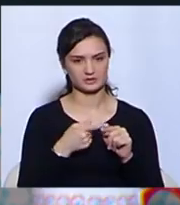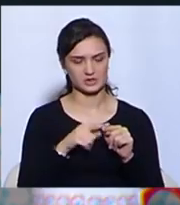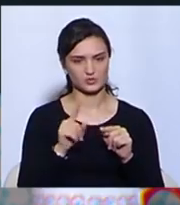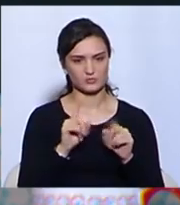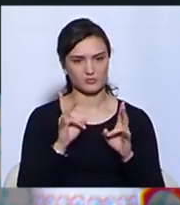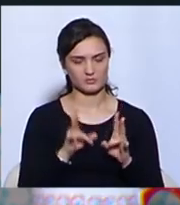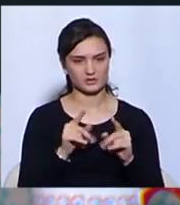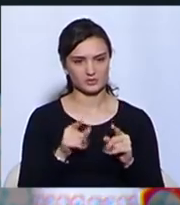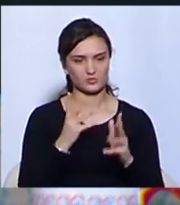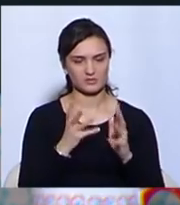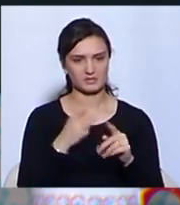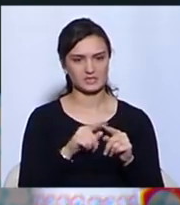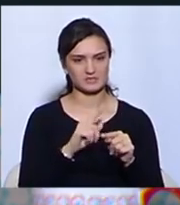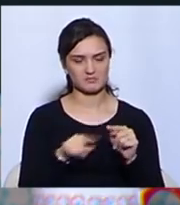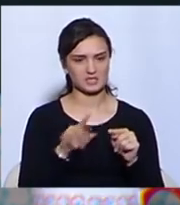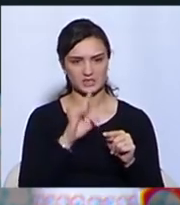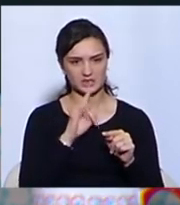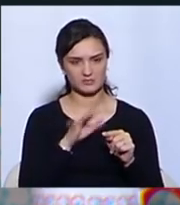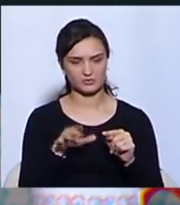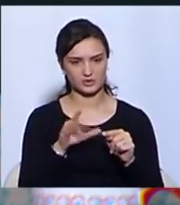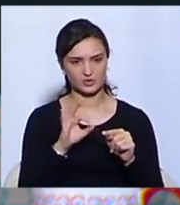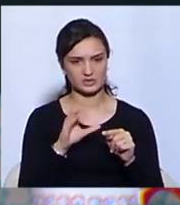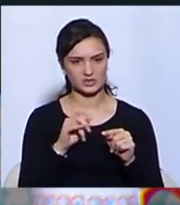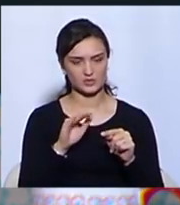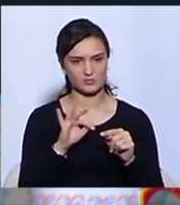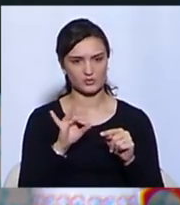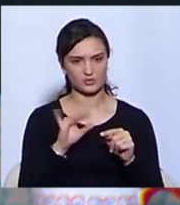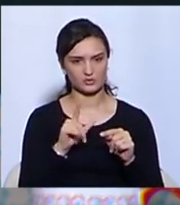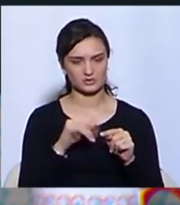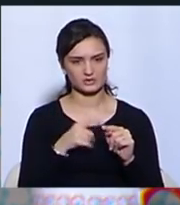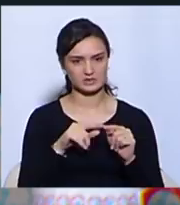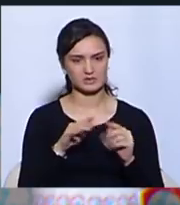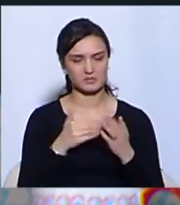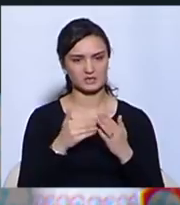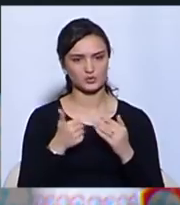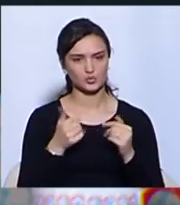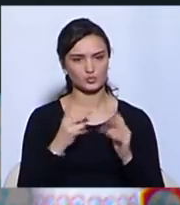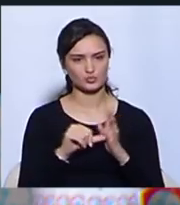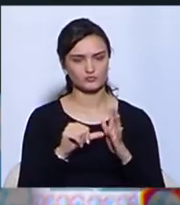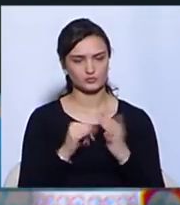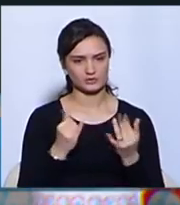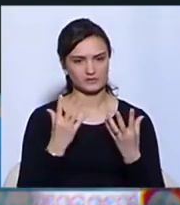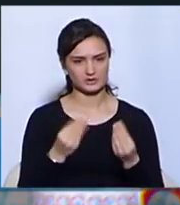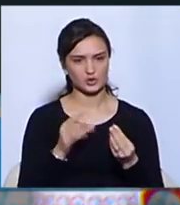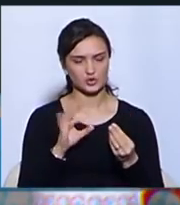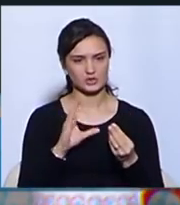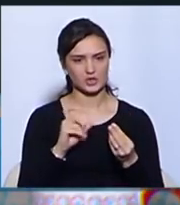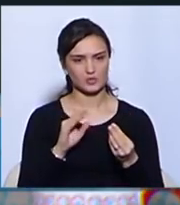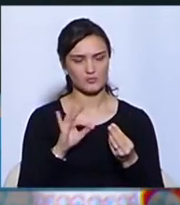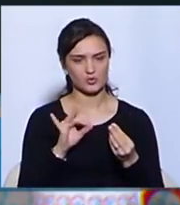რომ მომხდარიყო ალბათ ასე მალე არ დადგებოდა ოსტეოპოროზი და ვთქვა როგორ უნდა უშველოს დღევანდელ